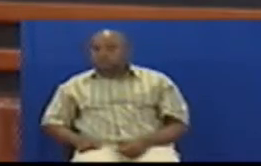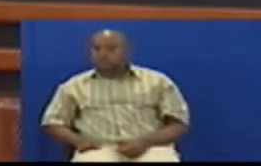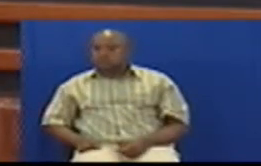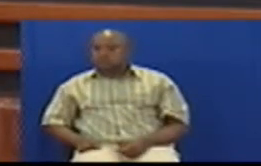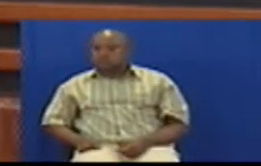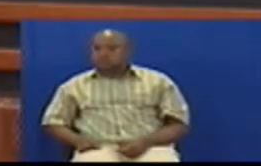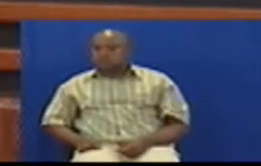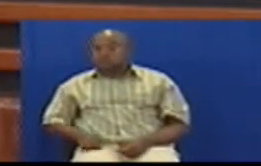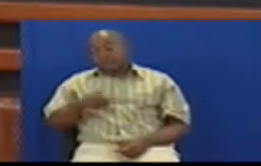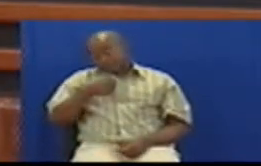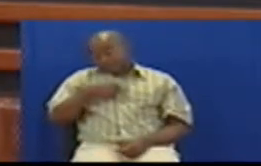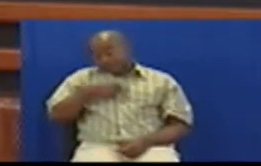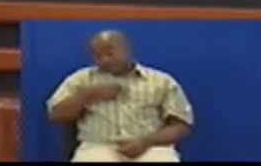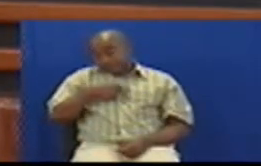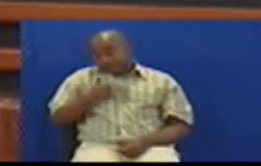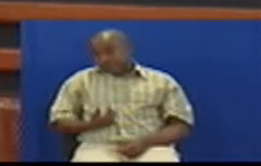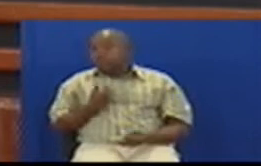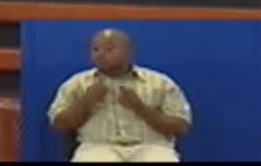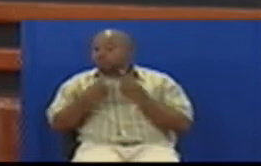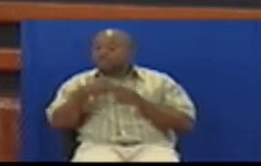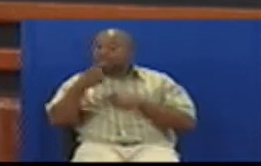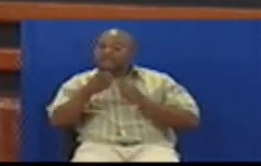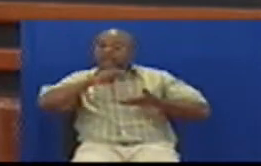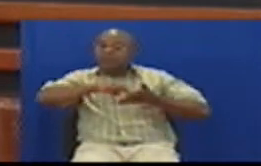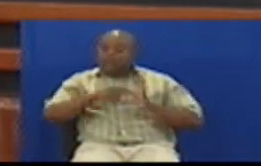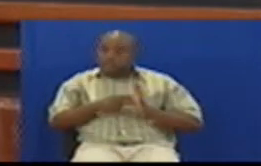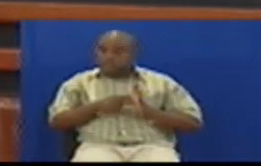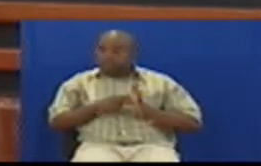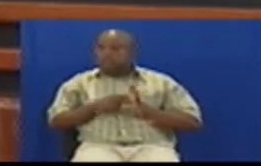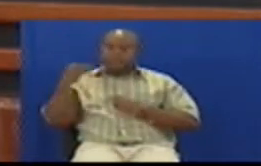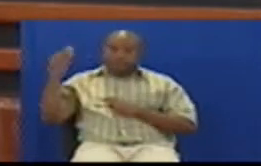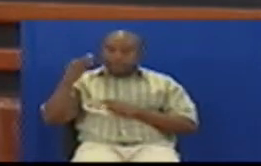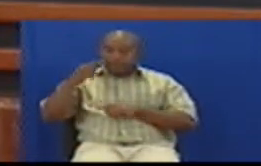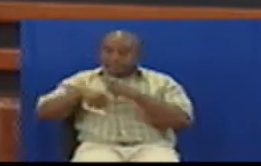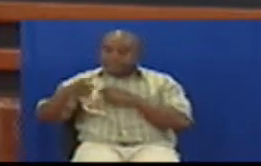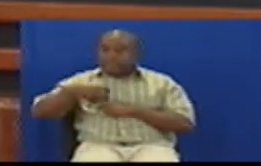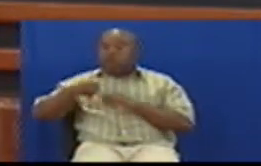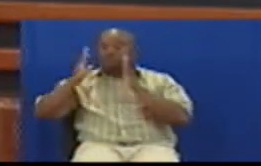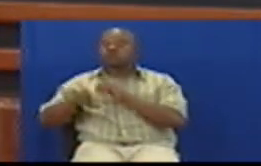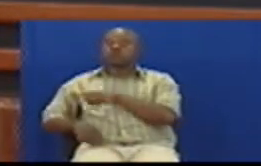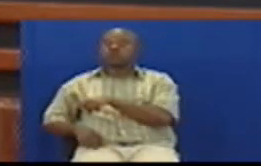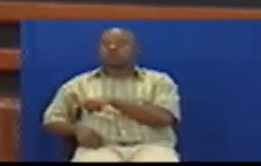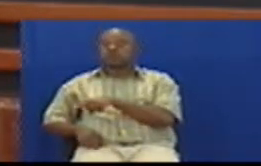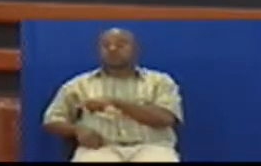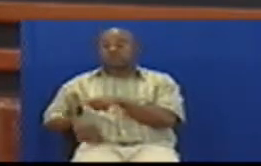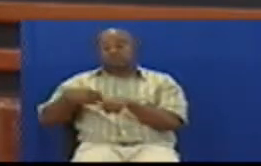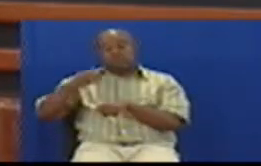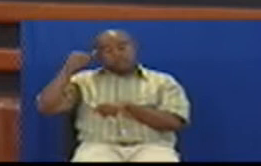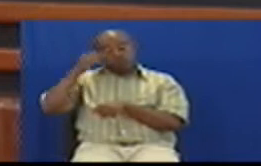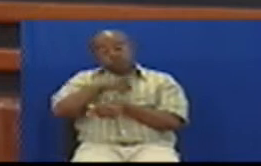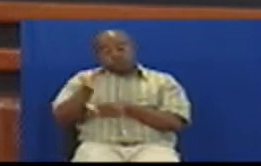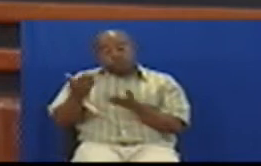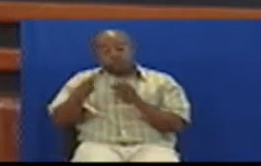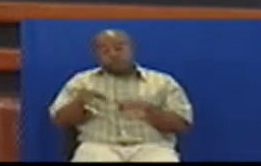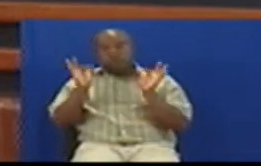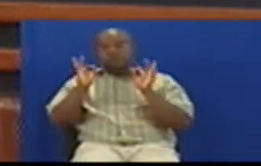miradi ambayo ya kimkakati aliyozungumzia Mheshimiwa Waziri Mkuu katika kutoa ushauri ili aweze kuboreshwa huko tunakokwenda mbele.